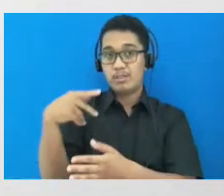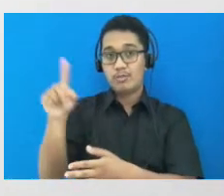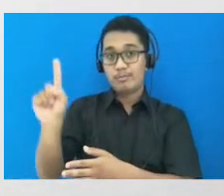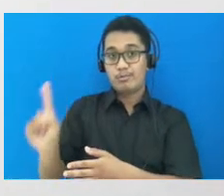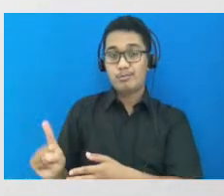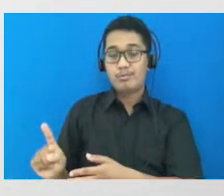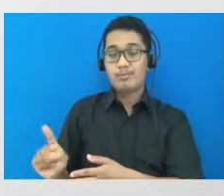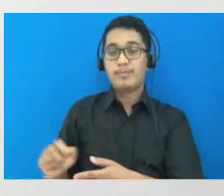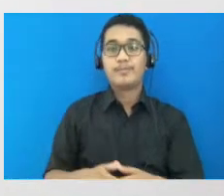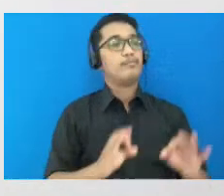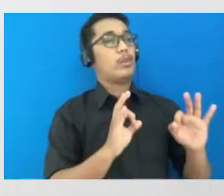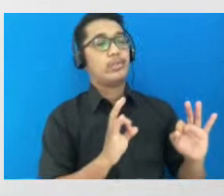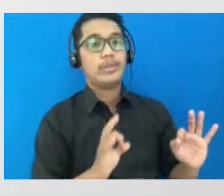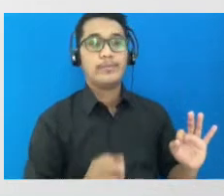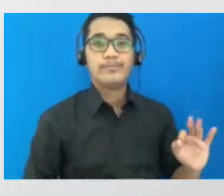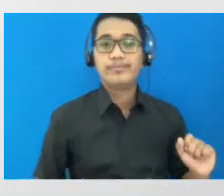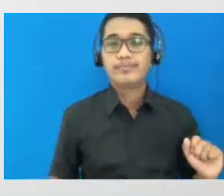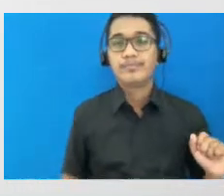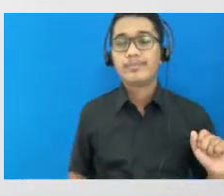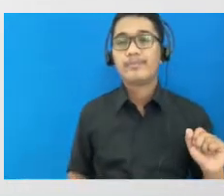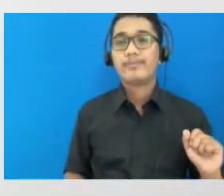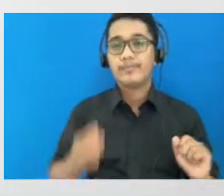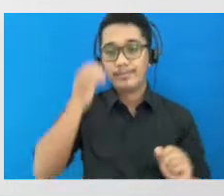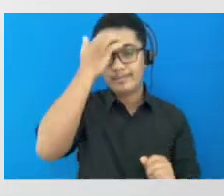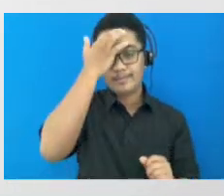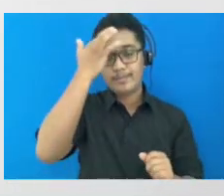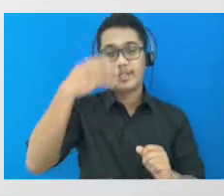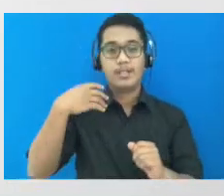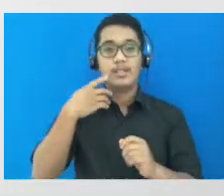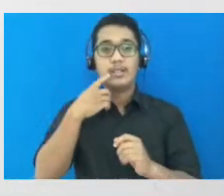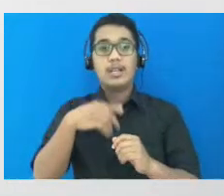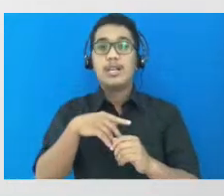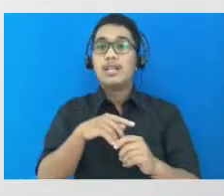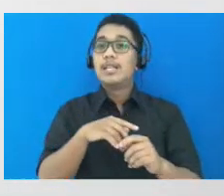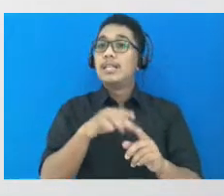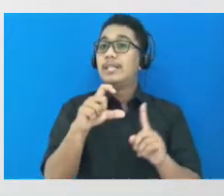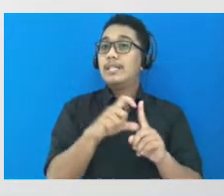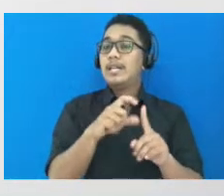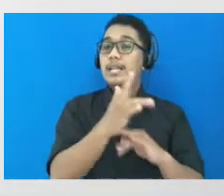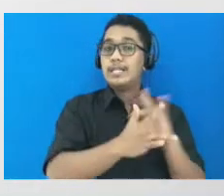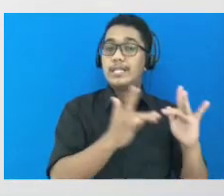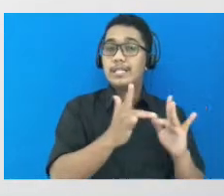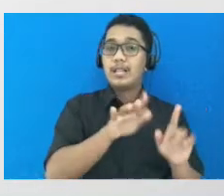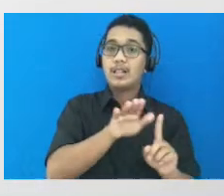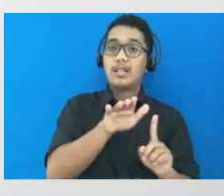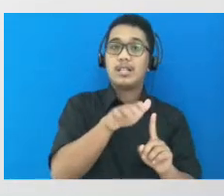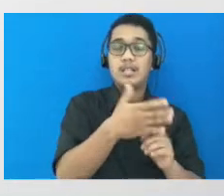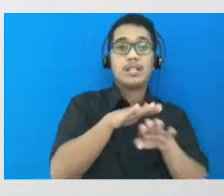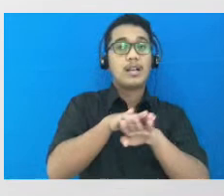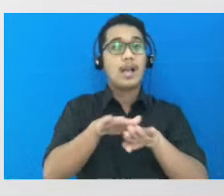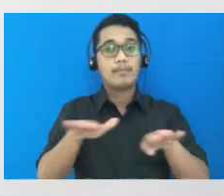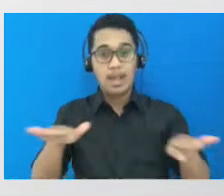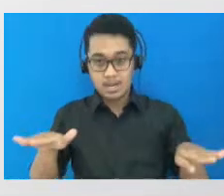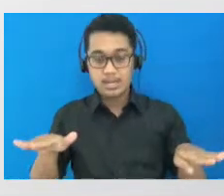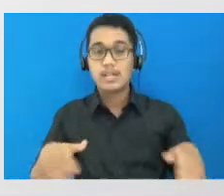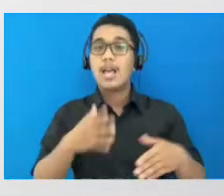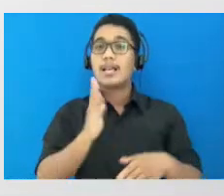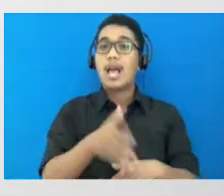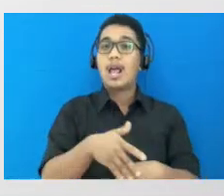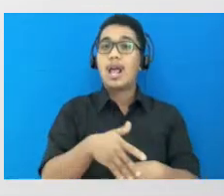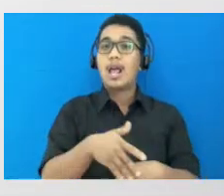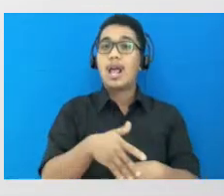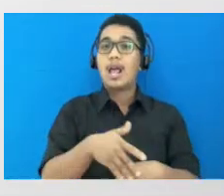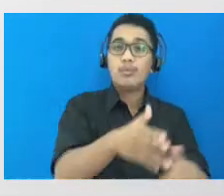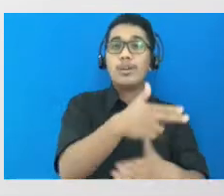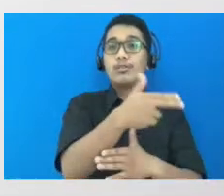ya. Oke. Okay. Tren keamanan digital, kalau khususnya di Indonesia dan lebih khusus lagi kepada